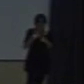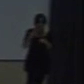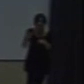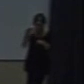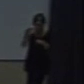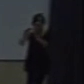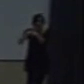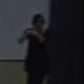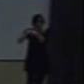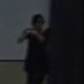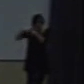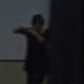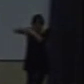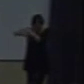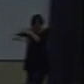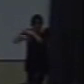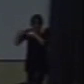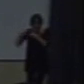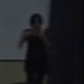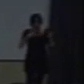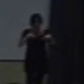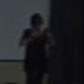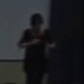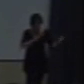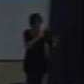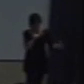que es poden estar debatent a dintre però que no s'acaben